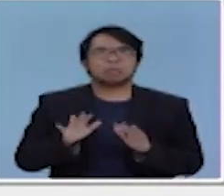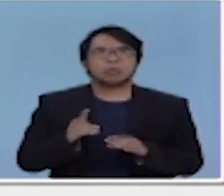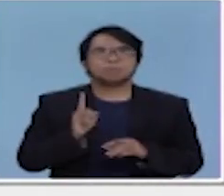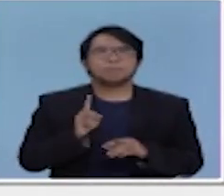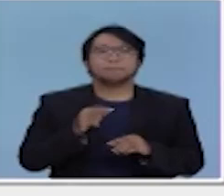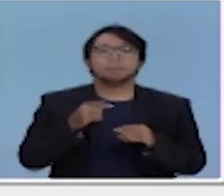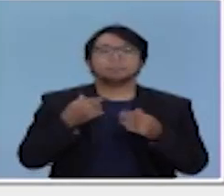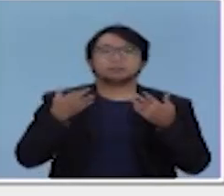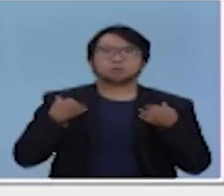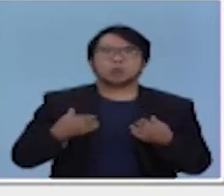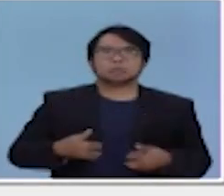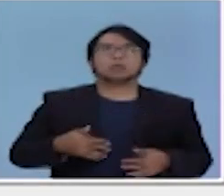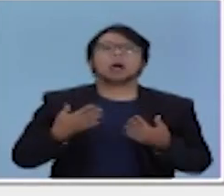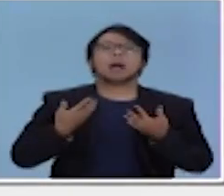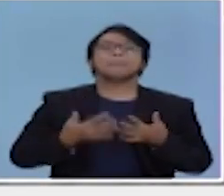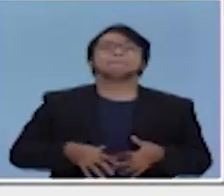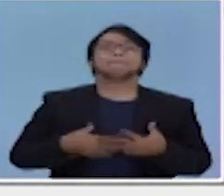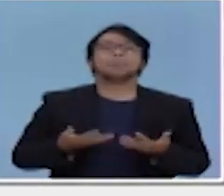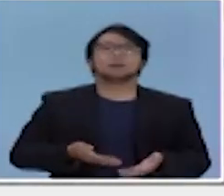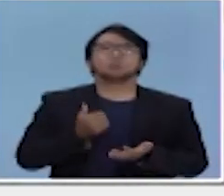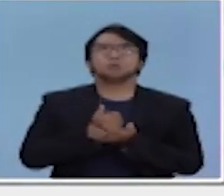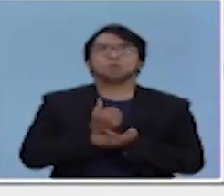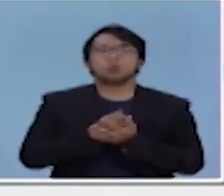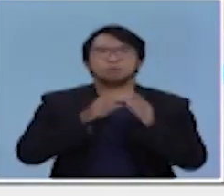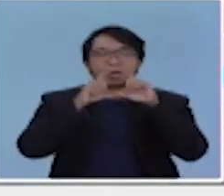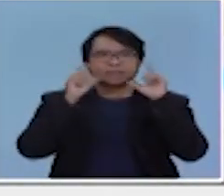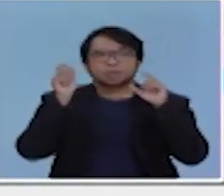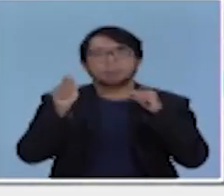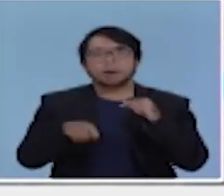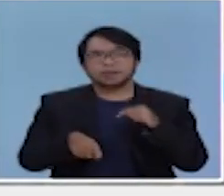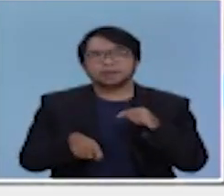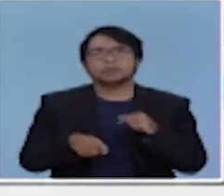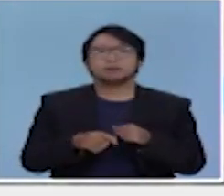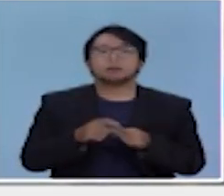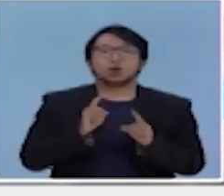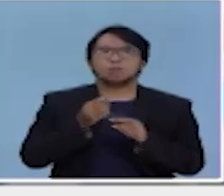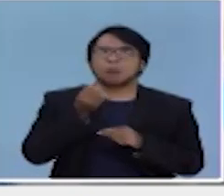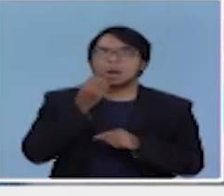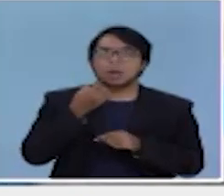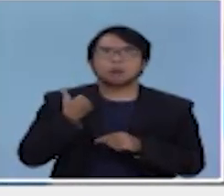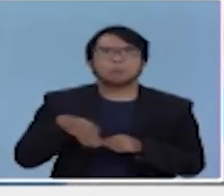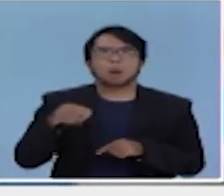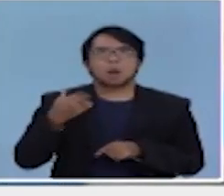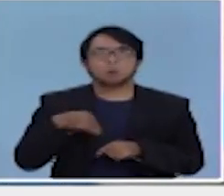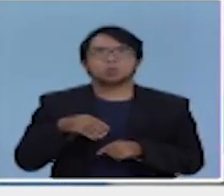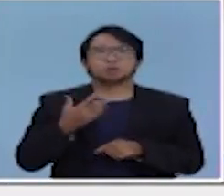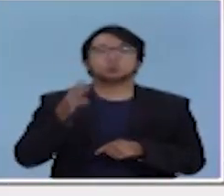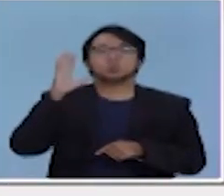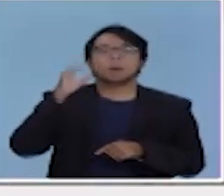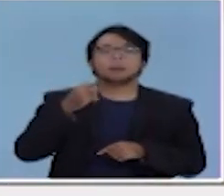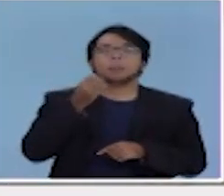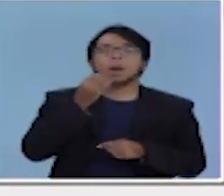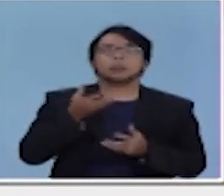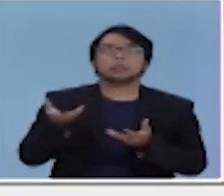hamilnya Jadi bener-bener pakai masker apa-apa kalau misalkan lagi nggak mau makan terus suami bawain atau enggak